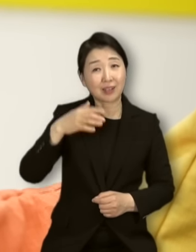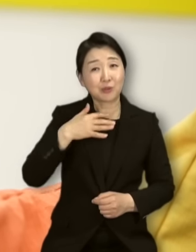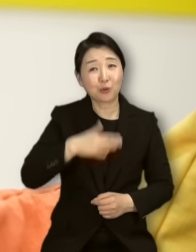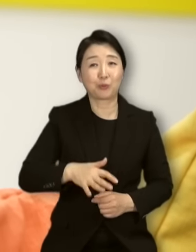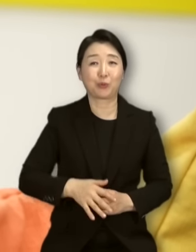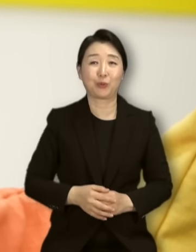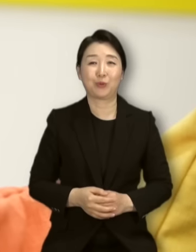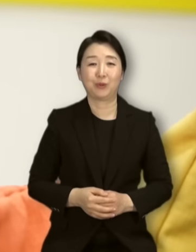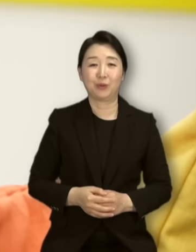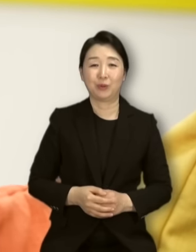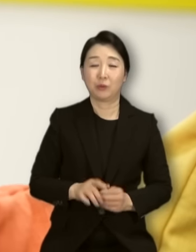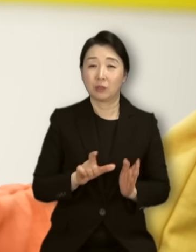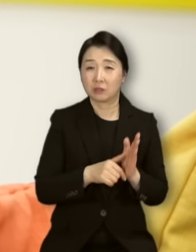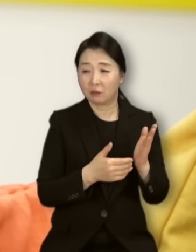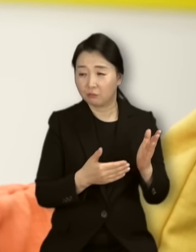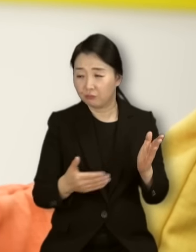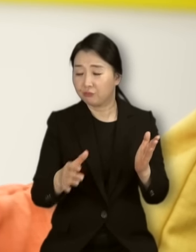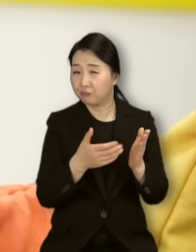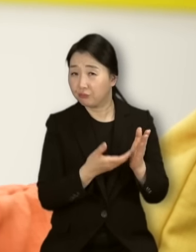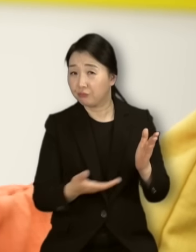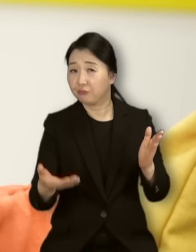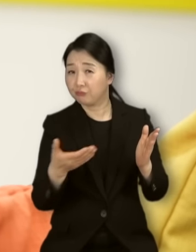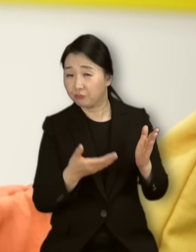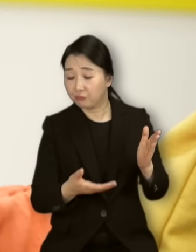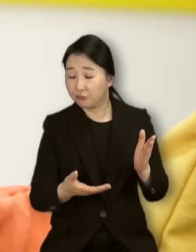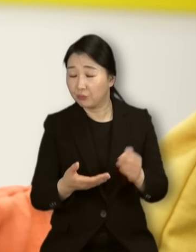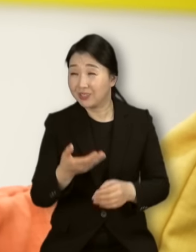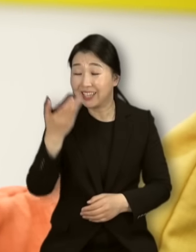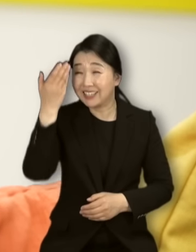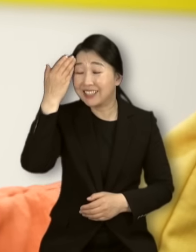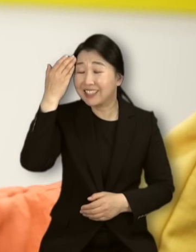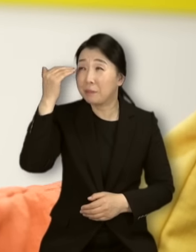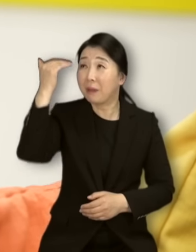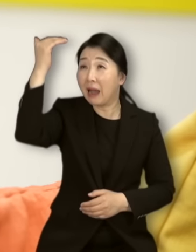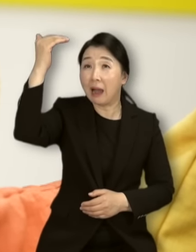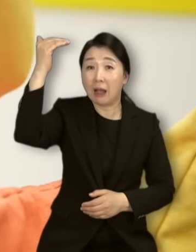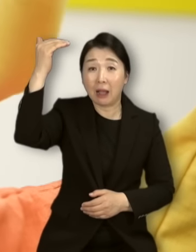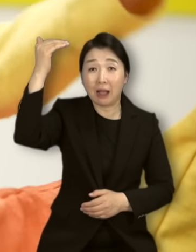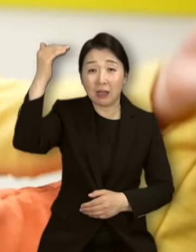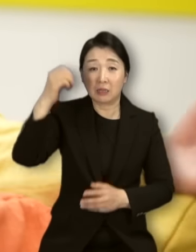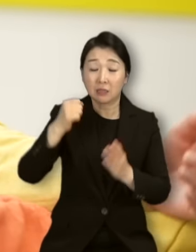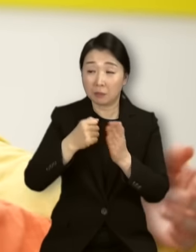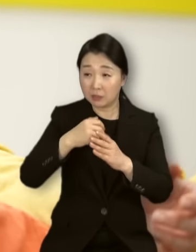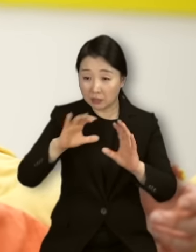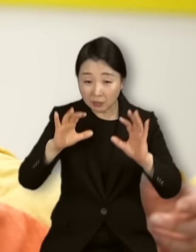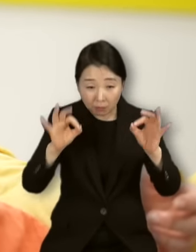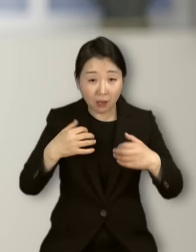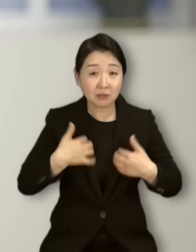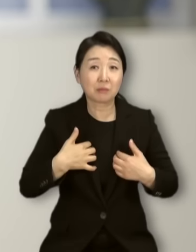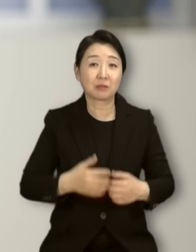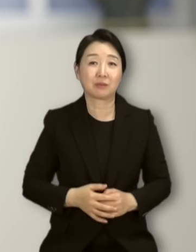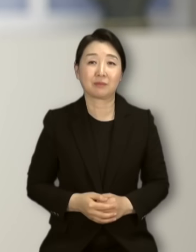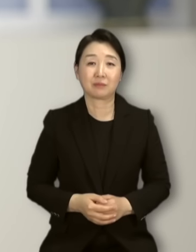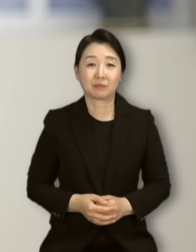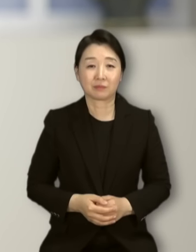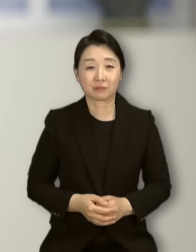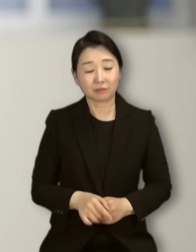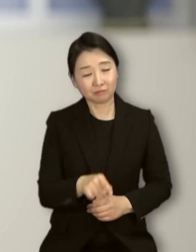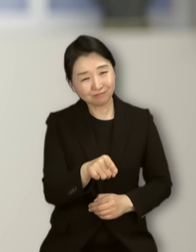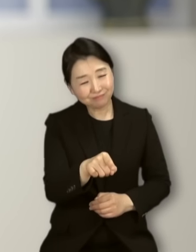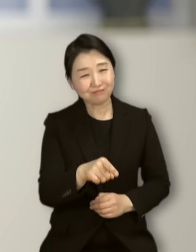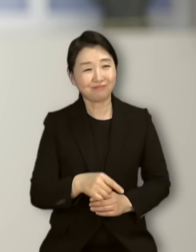없었거든요 그러다가 이제 시간이 지나고 시간이 지나고 이제 머리가 커가니까 세상이 그렇게 너무 재밌는 거예요 예 제